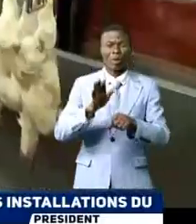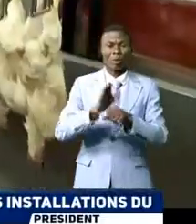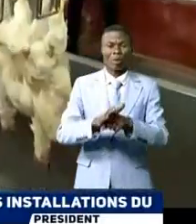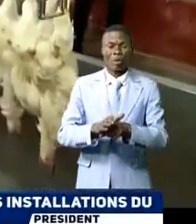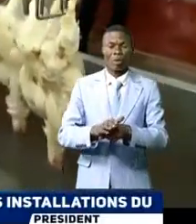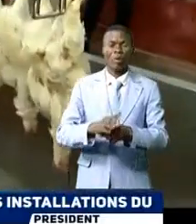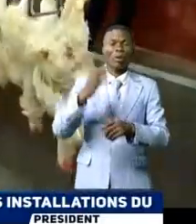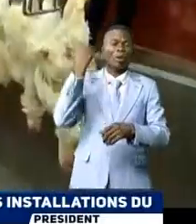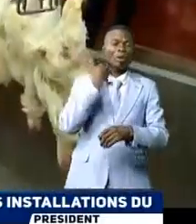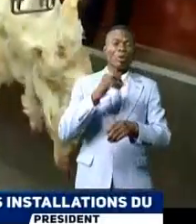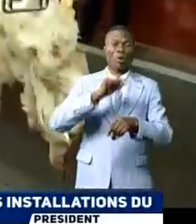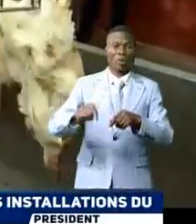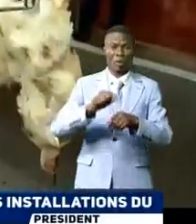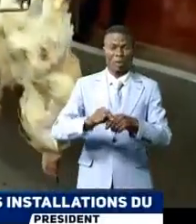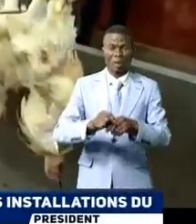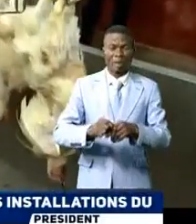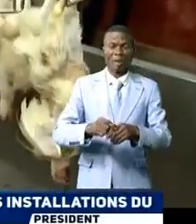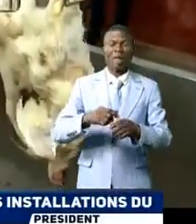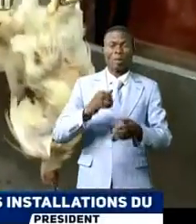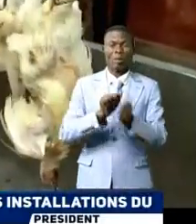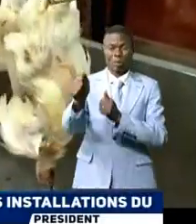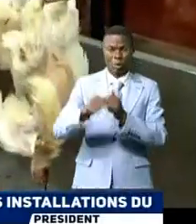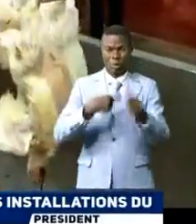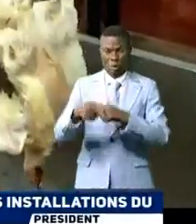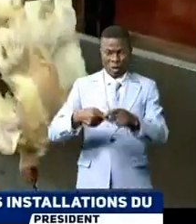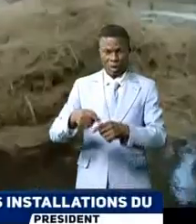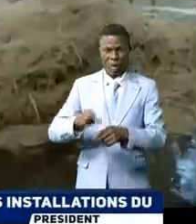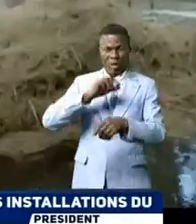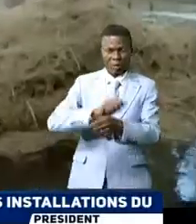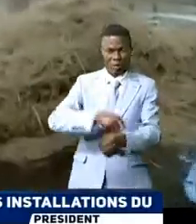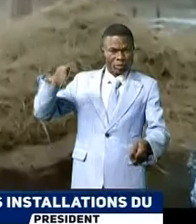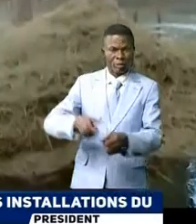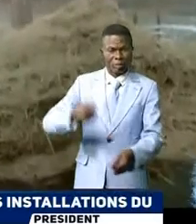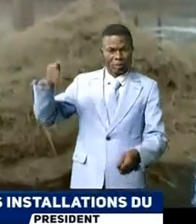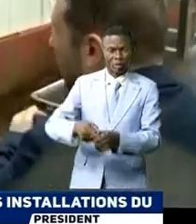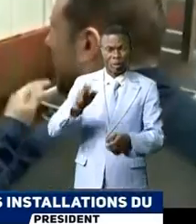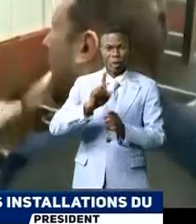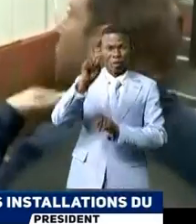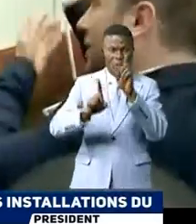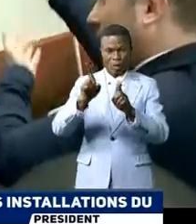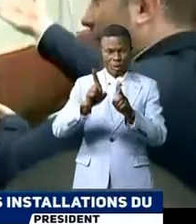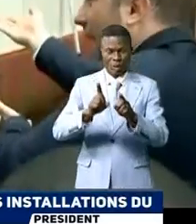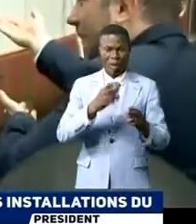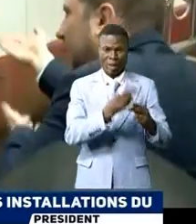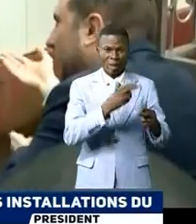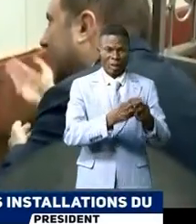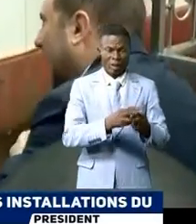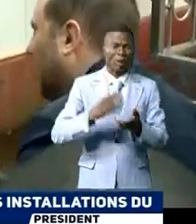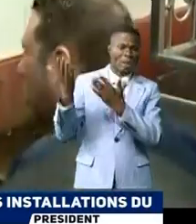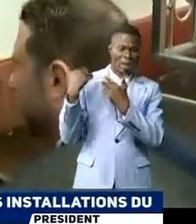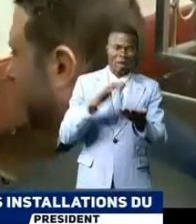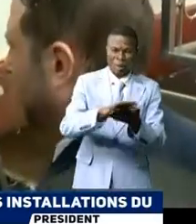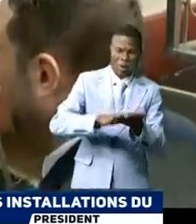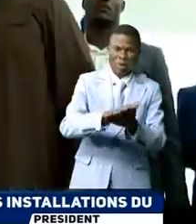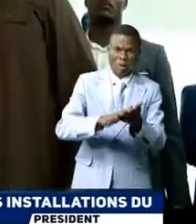l'abattoir. Une chaîne rotative qui part du déplumage à la conservation en passant par le nettoyage